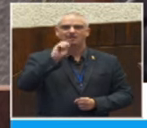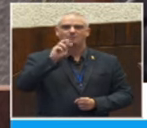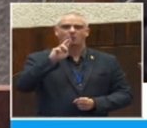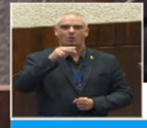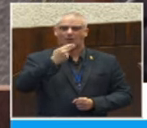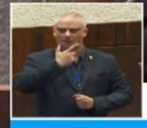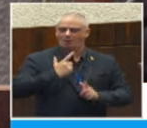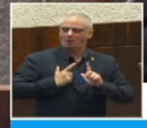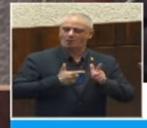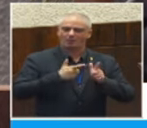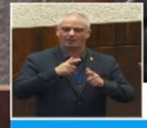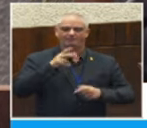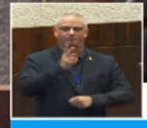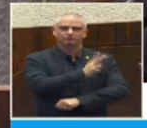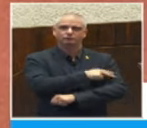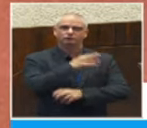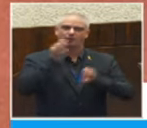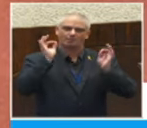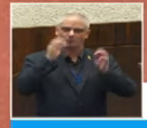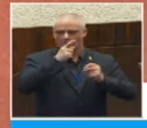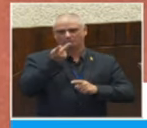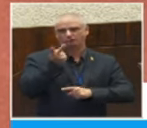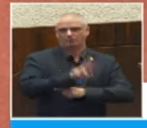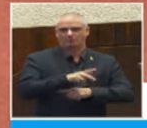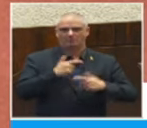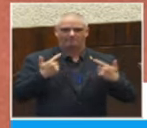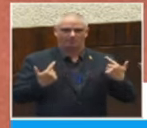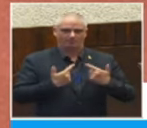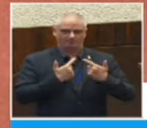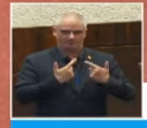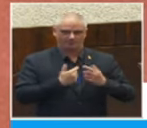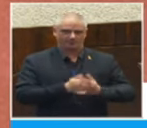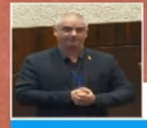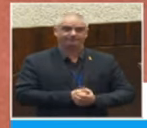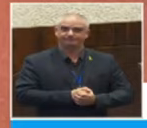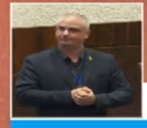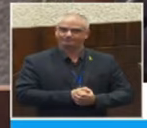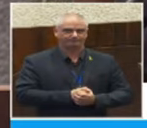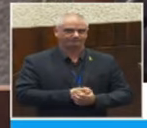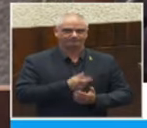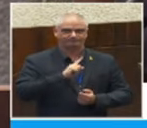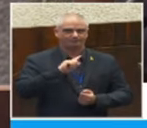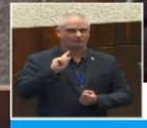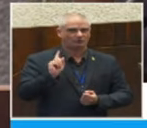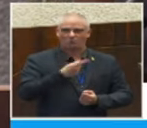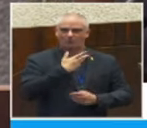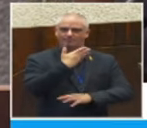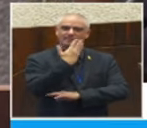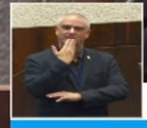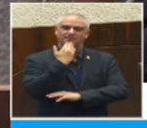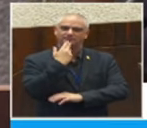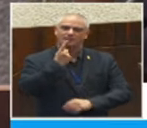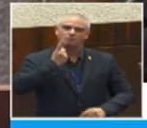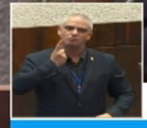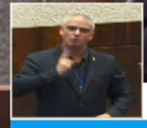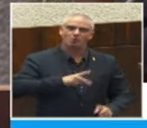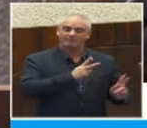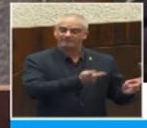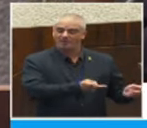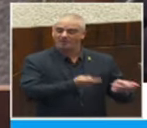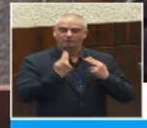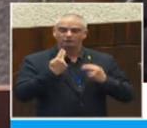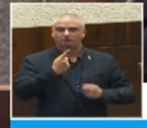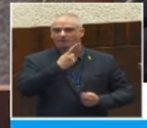הימ"מ שנפל בקרב. אך לא כולם. מדינת ישראל מחויבת להשבת